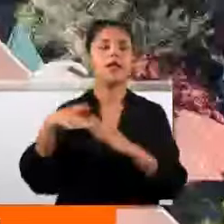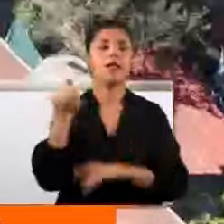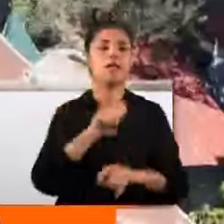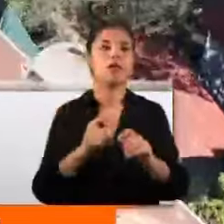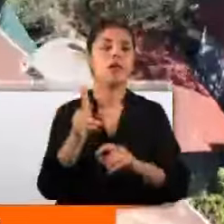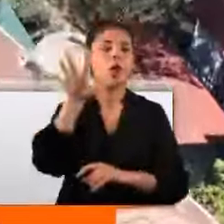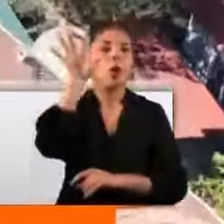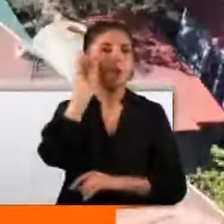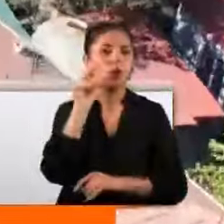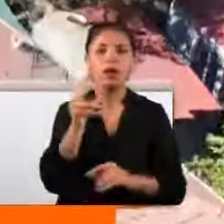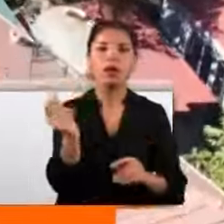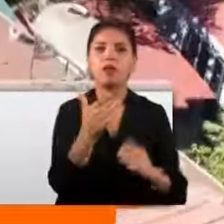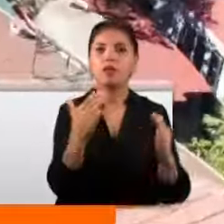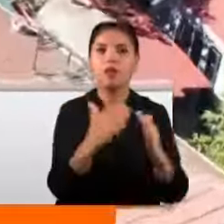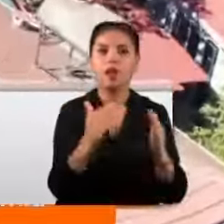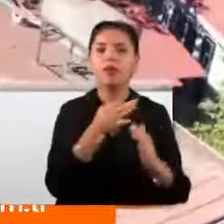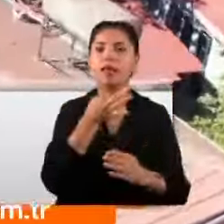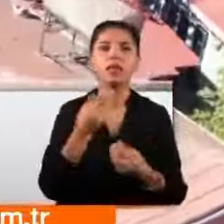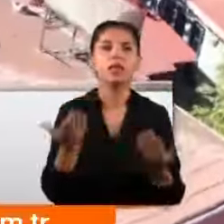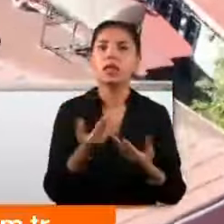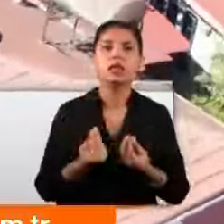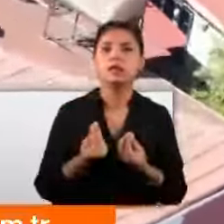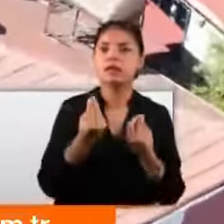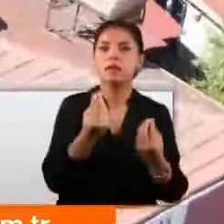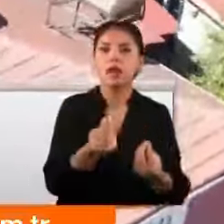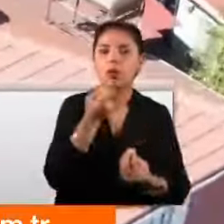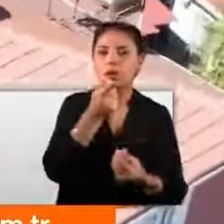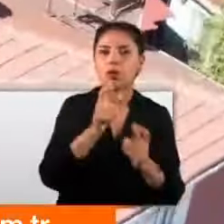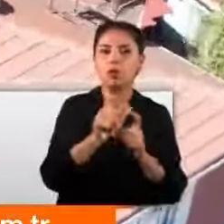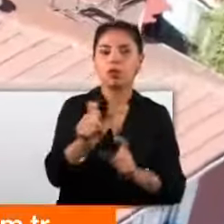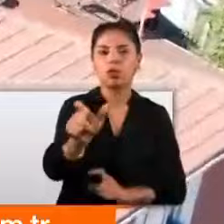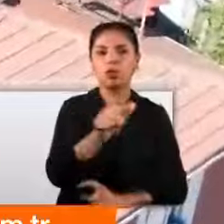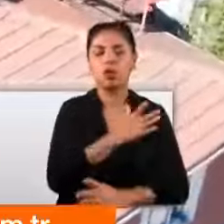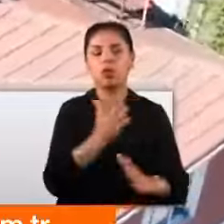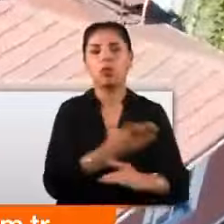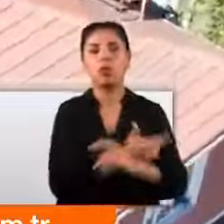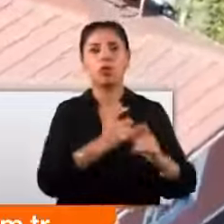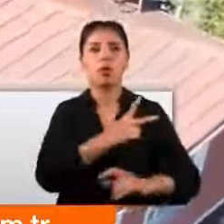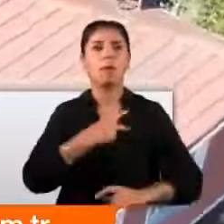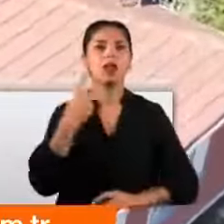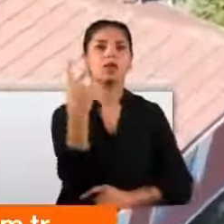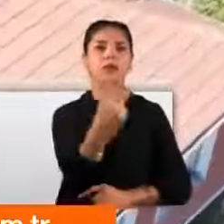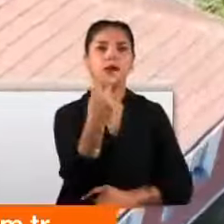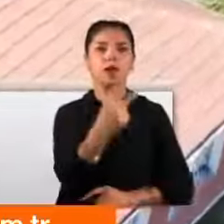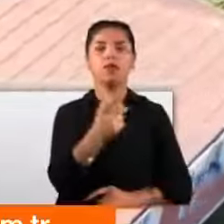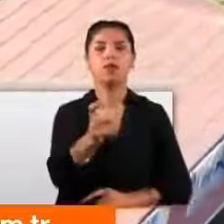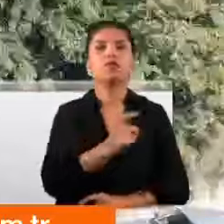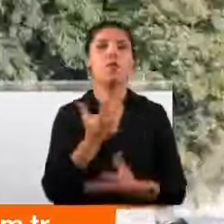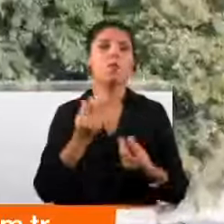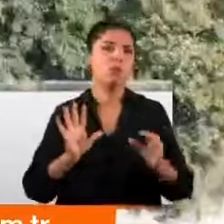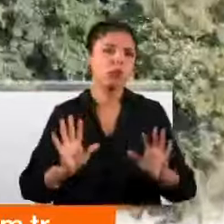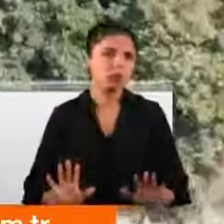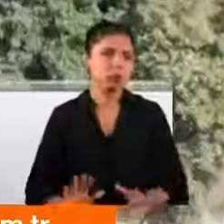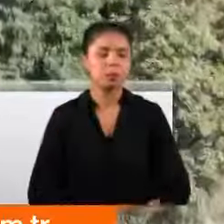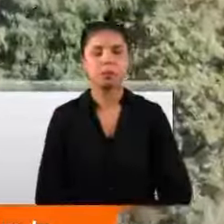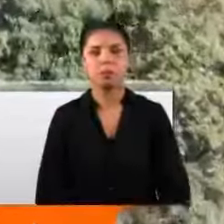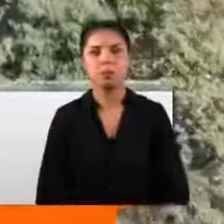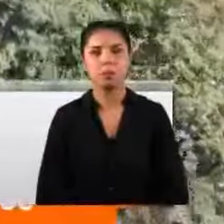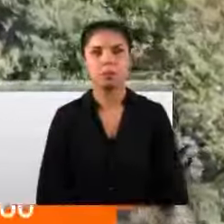öğrenildi. Peki kaçak yapının izni nasıl verildi? İşte bu sorunun yanıtı Büyükşehir Belediyesi tarafından henüz verilmedi.